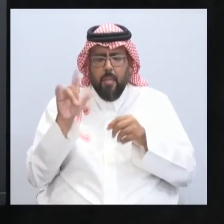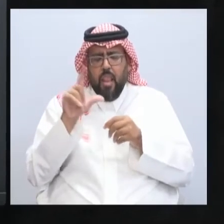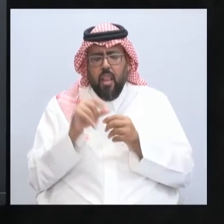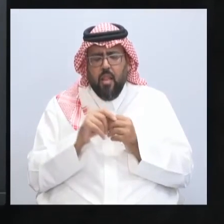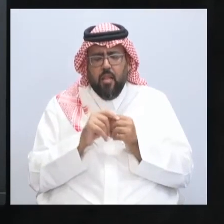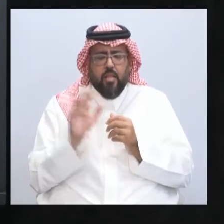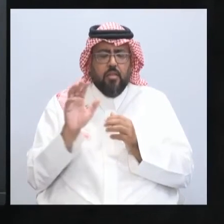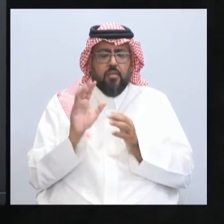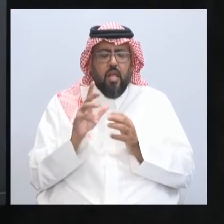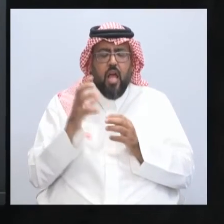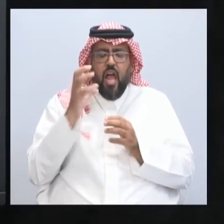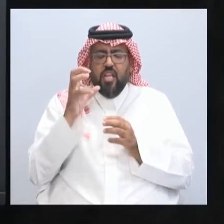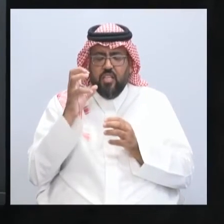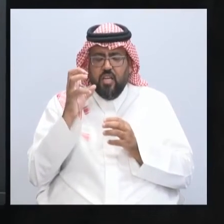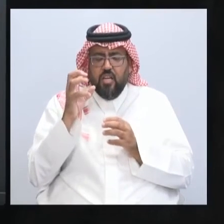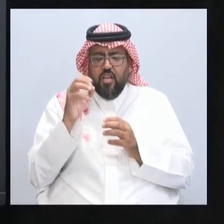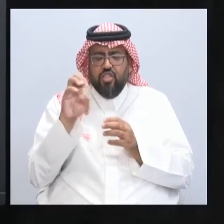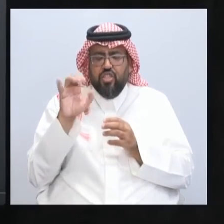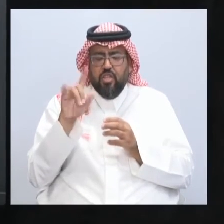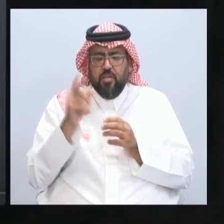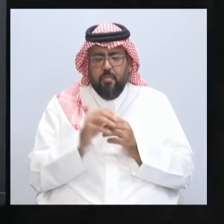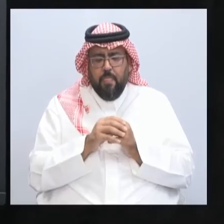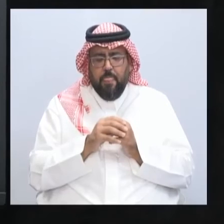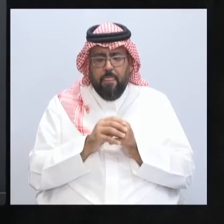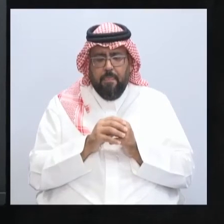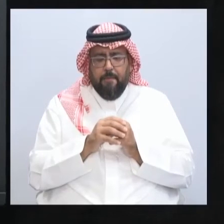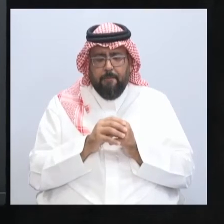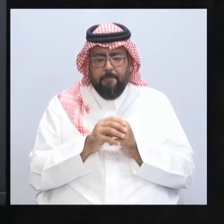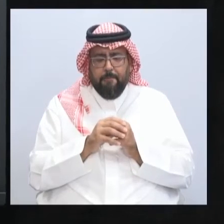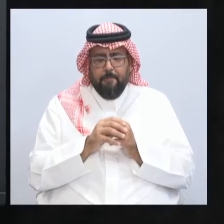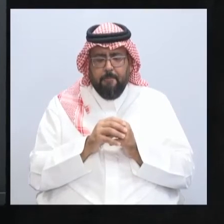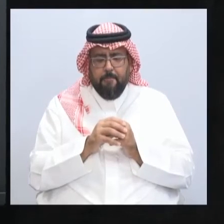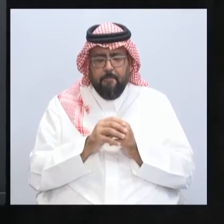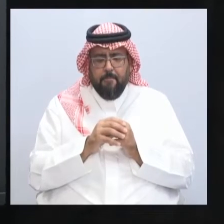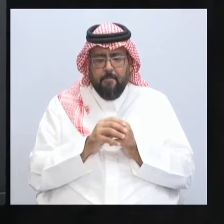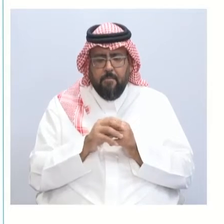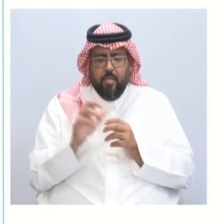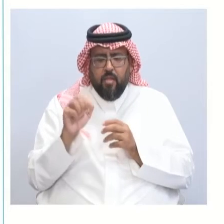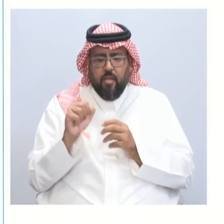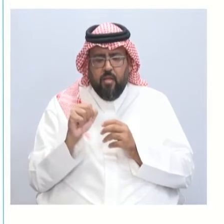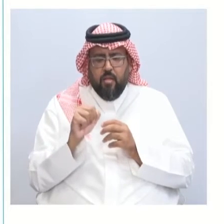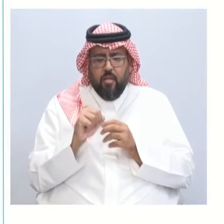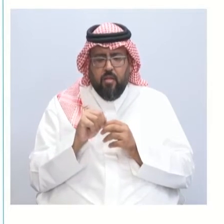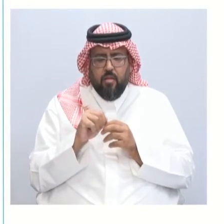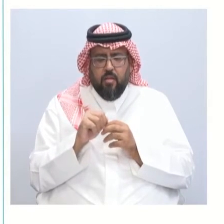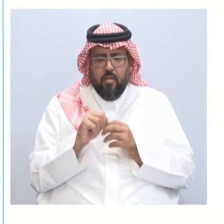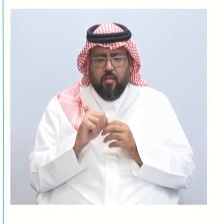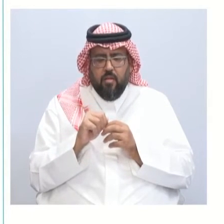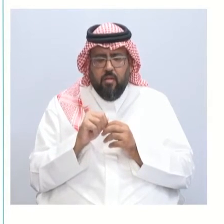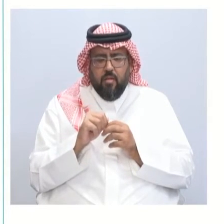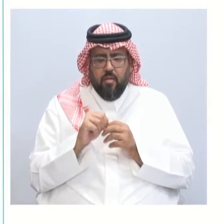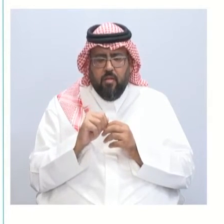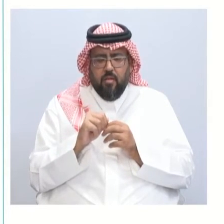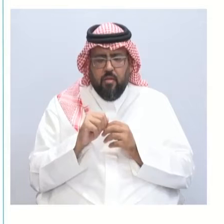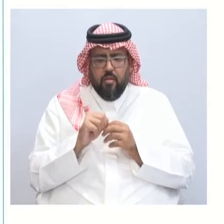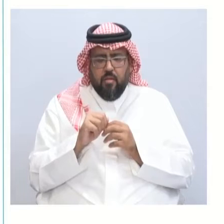مثل الحجر الجيري هذه الص رسوبيه وعرفناها ذكرنا